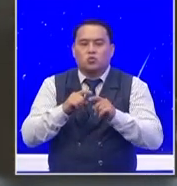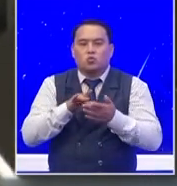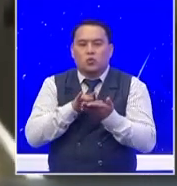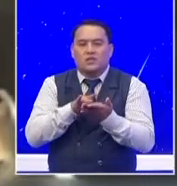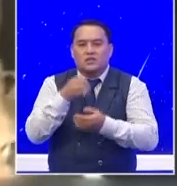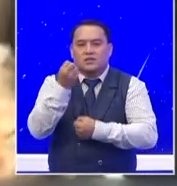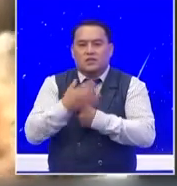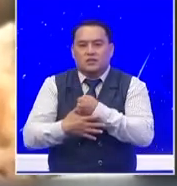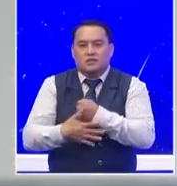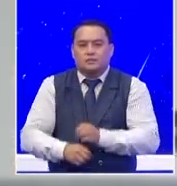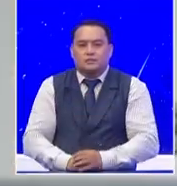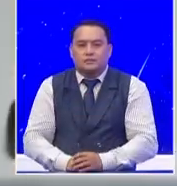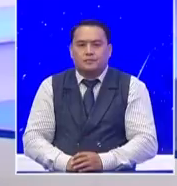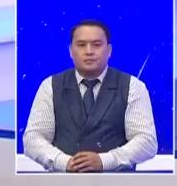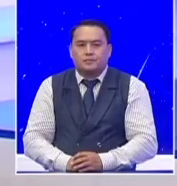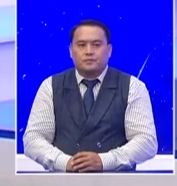центр.